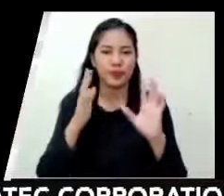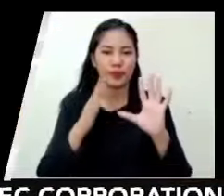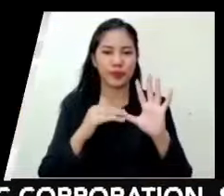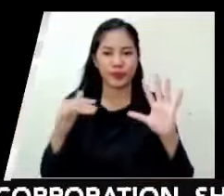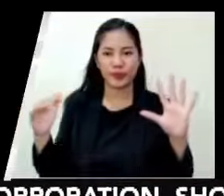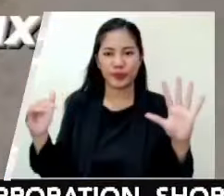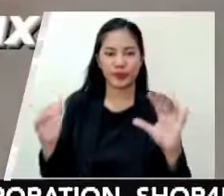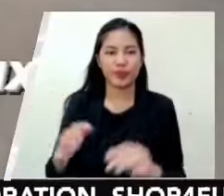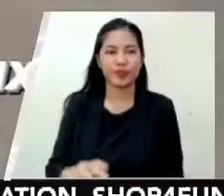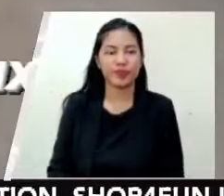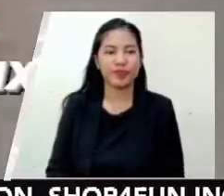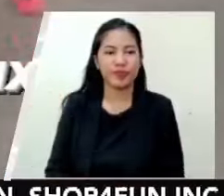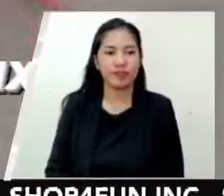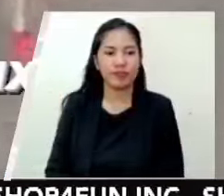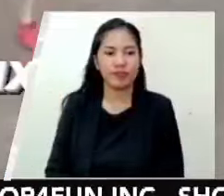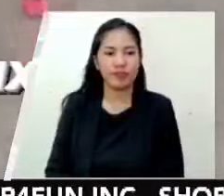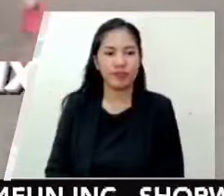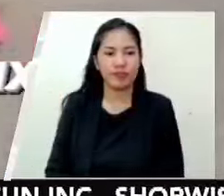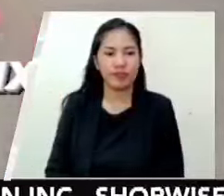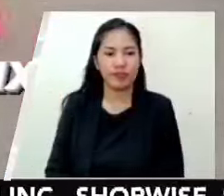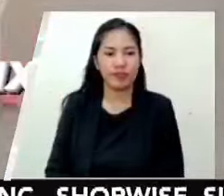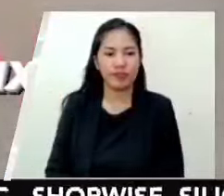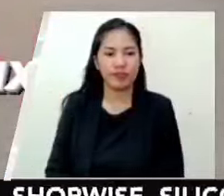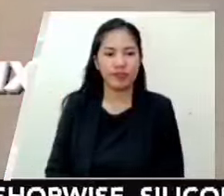Contestant number one!